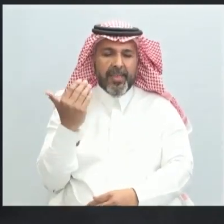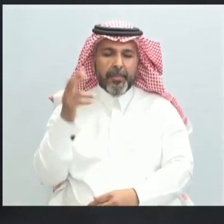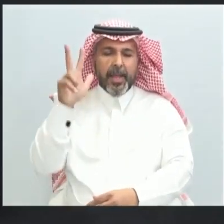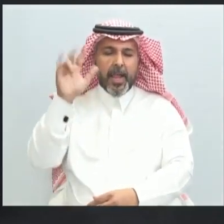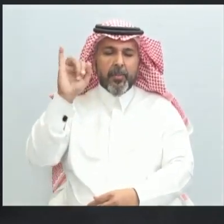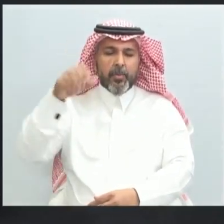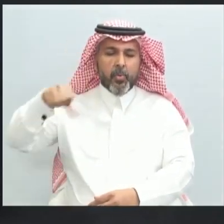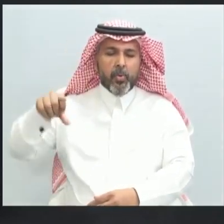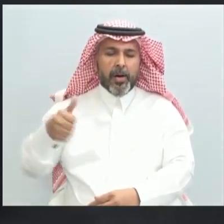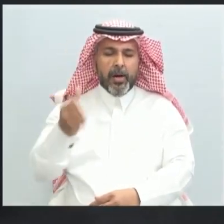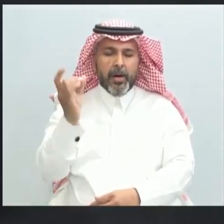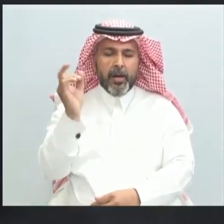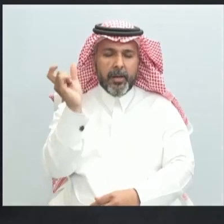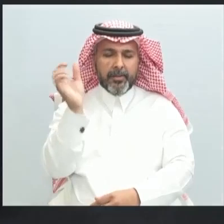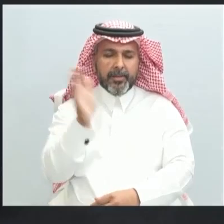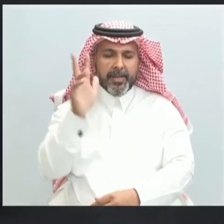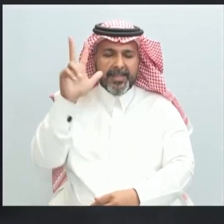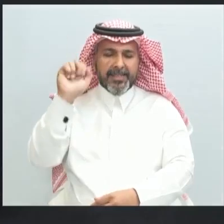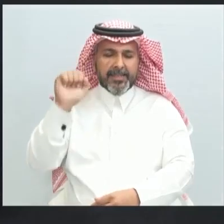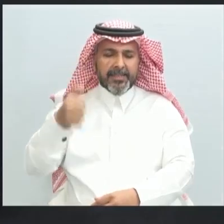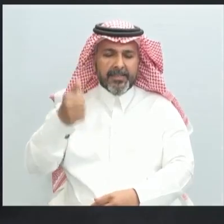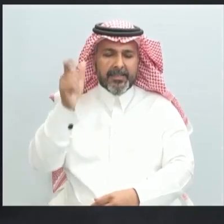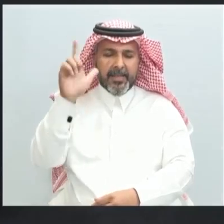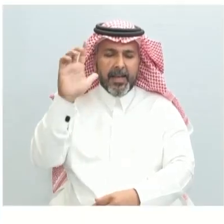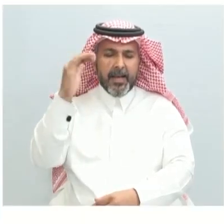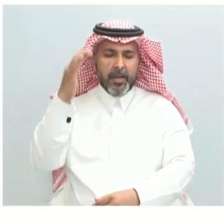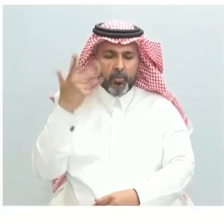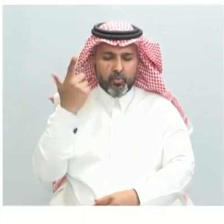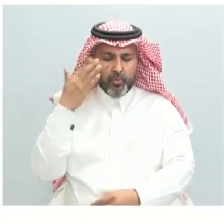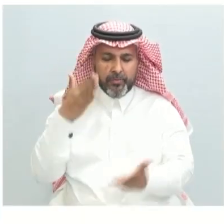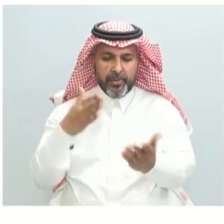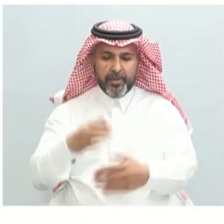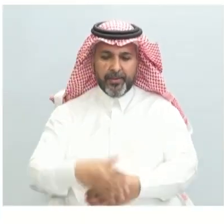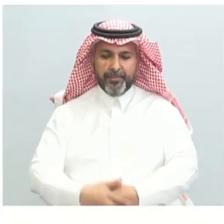الصالح انا اعطيكم دقيقه للتفكير والاجابه